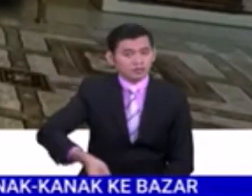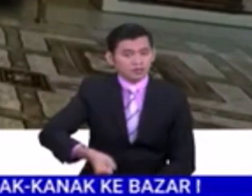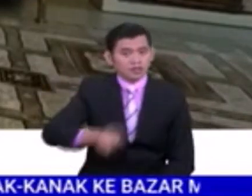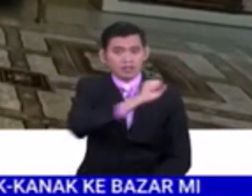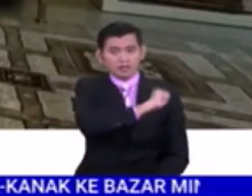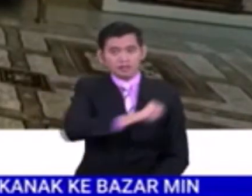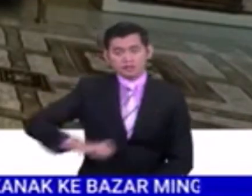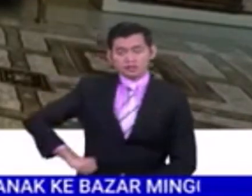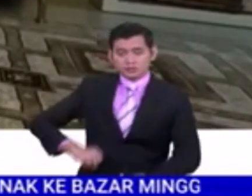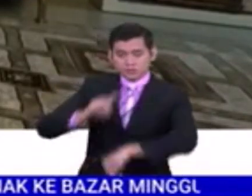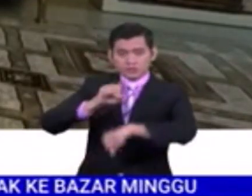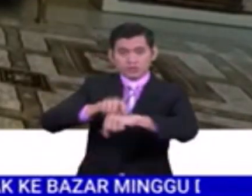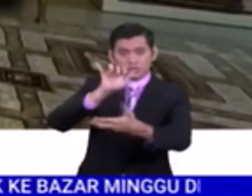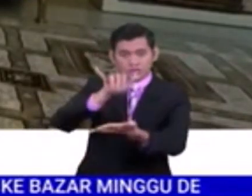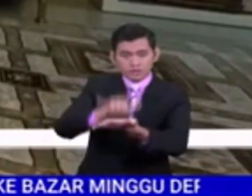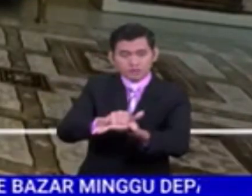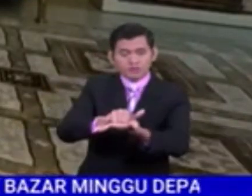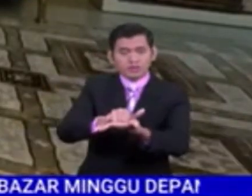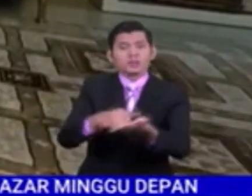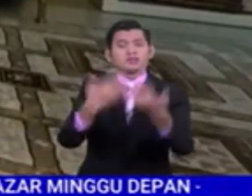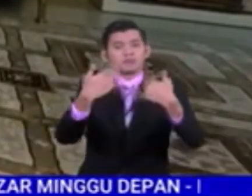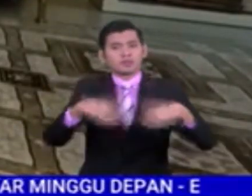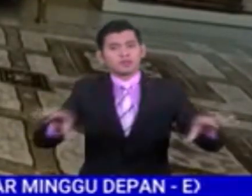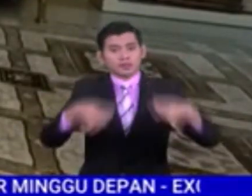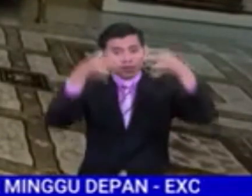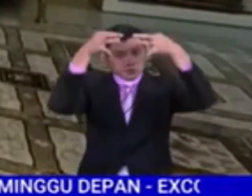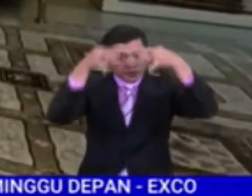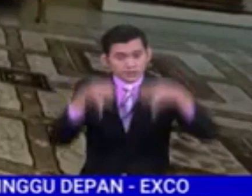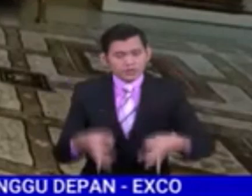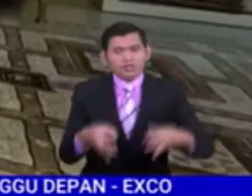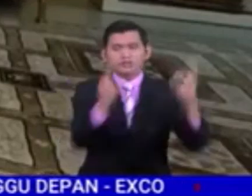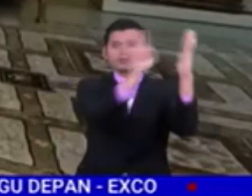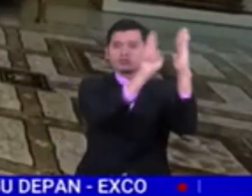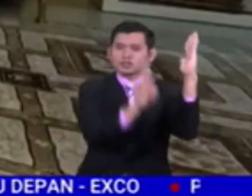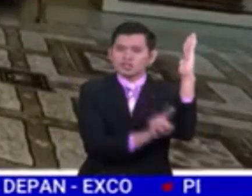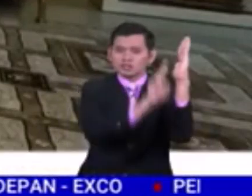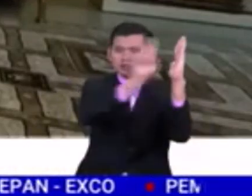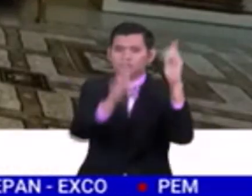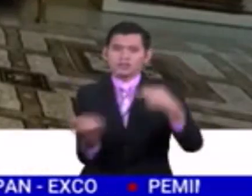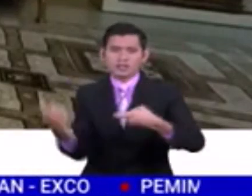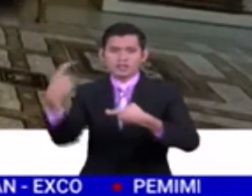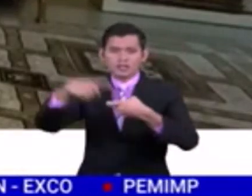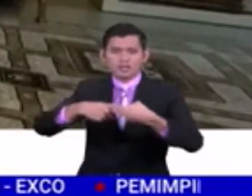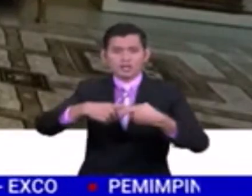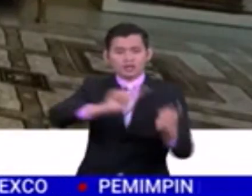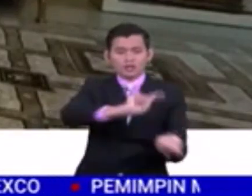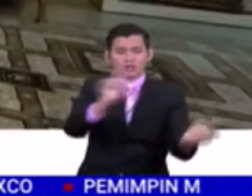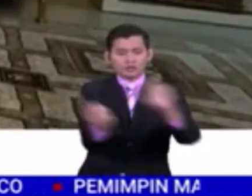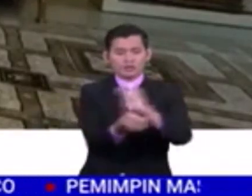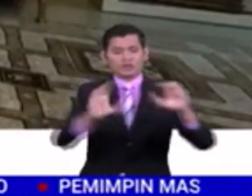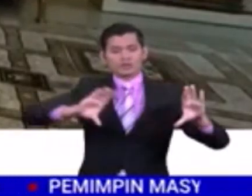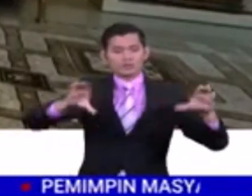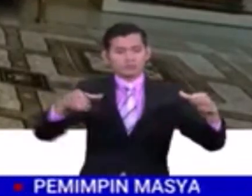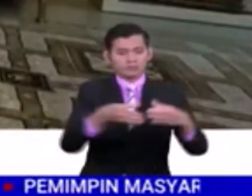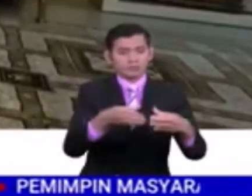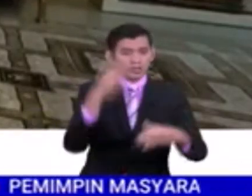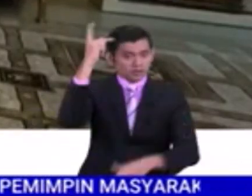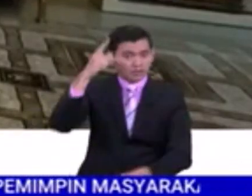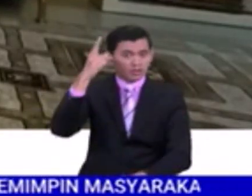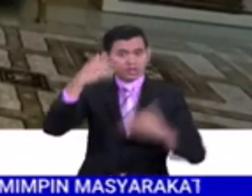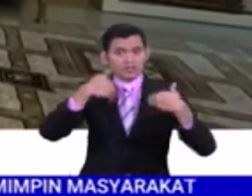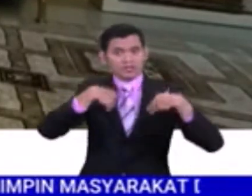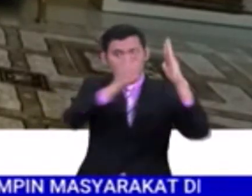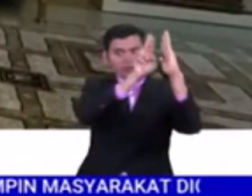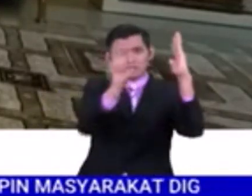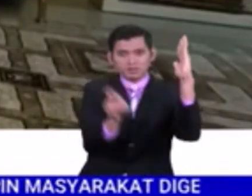itu pernah memutuskan bahawa undang-undang yang berkaitan dengan anti-lompat parti yang terdapat di dalam Perlembagaan